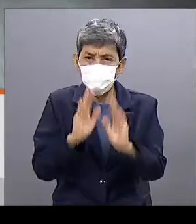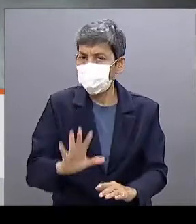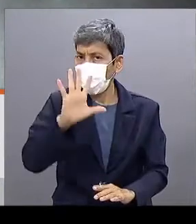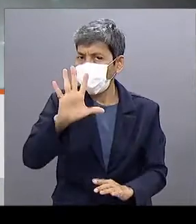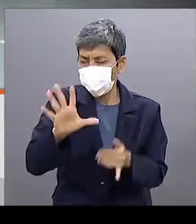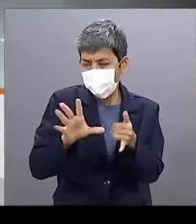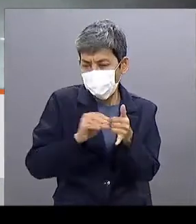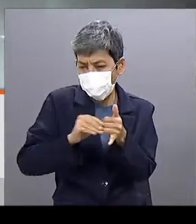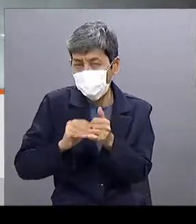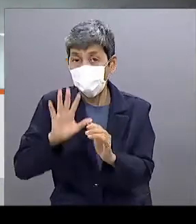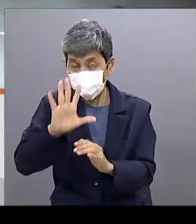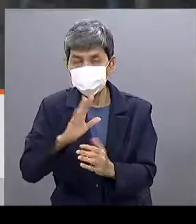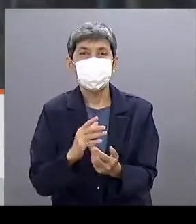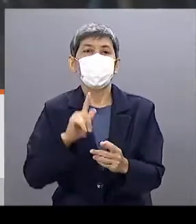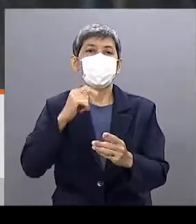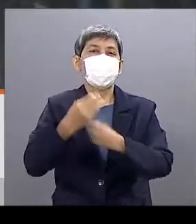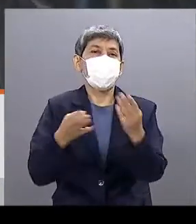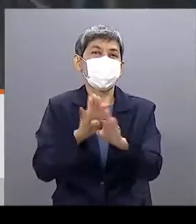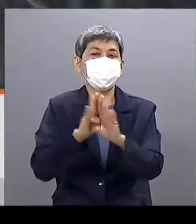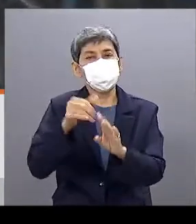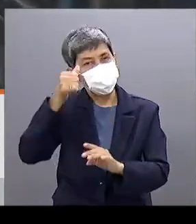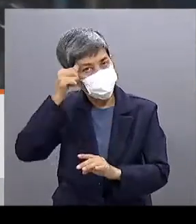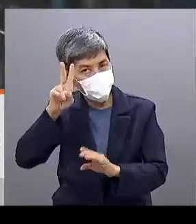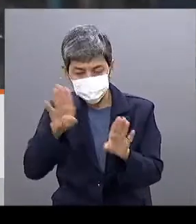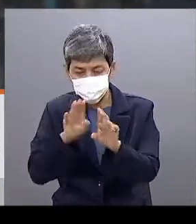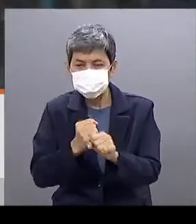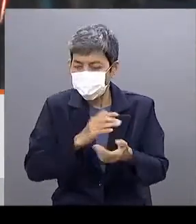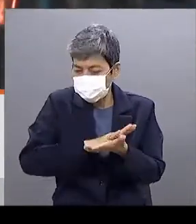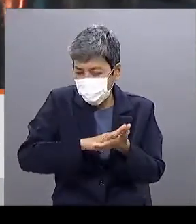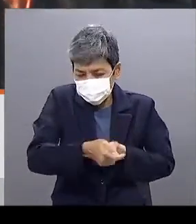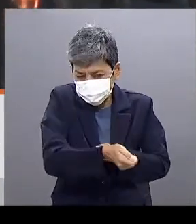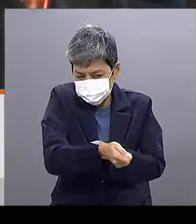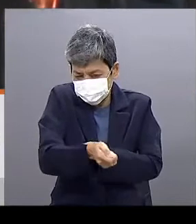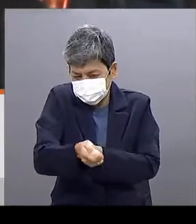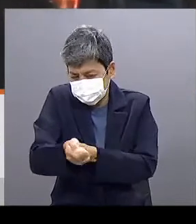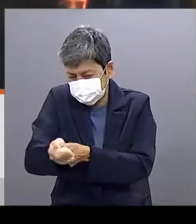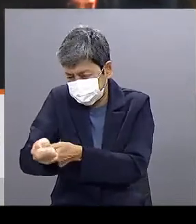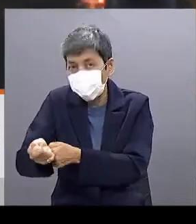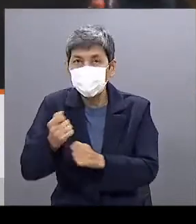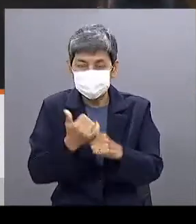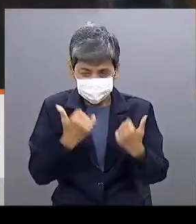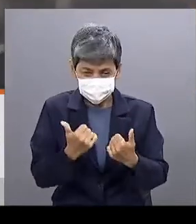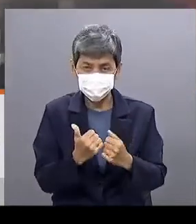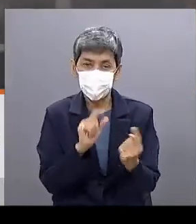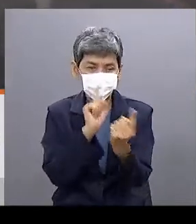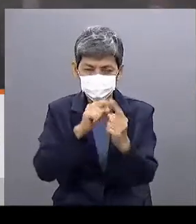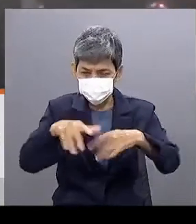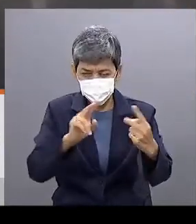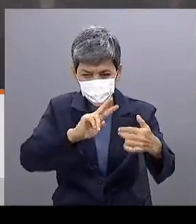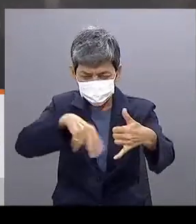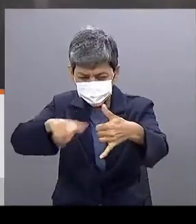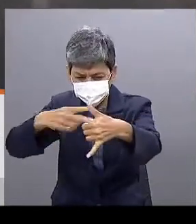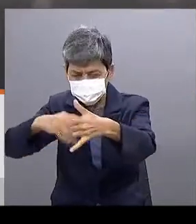ทั้งสั่งติดตลาด 2วันเพื่อที่จะทำความสะอาดและระดมตรวจหาเชื้อเชิงรุกลุ่มเสี่ยงกว่า 500คน